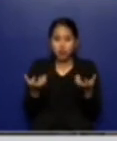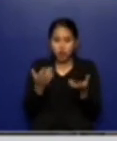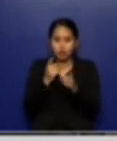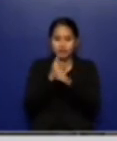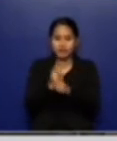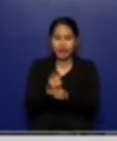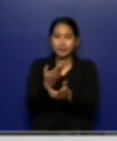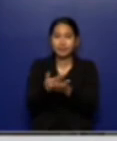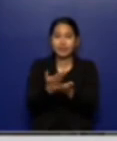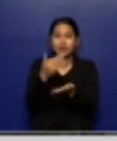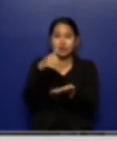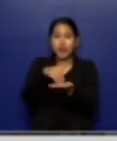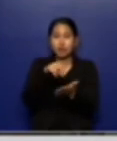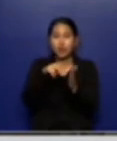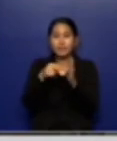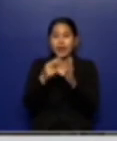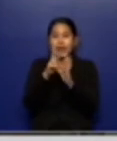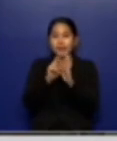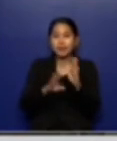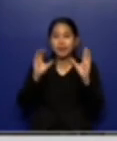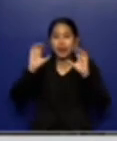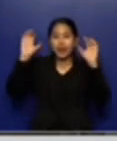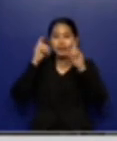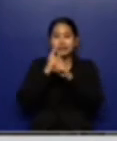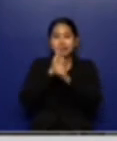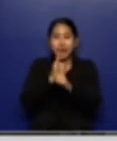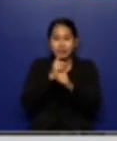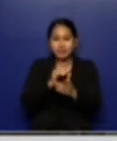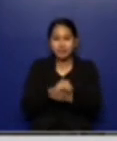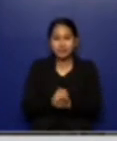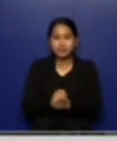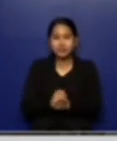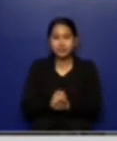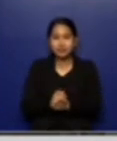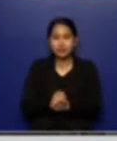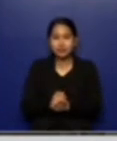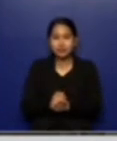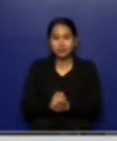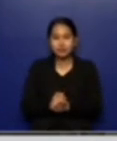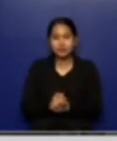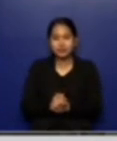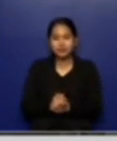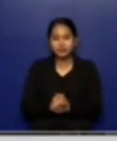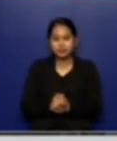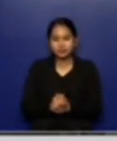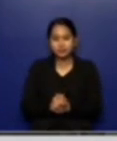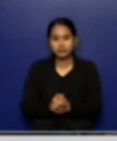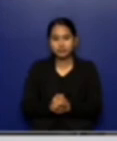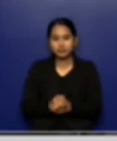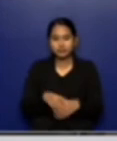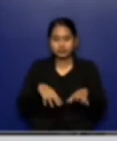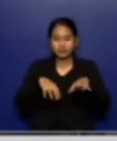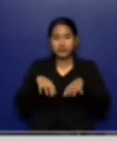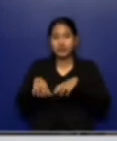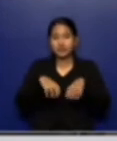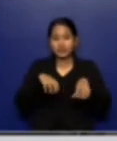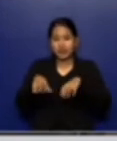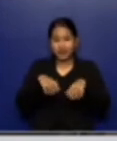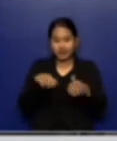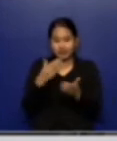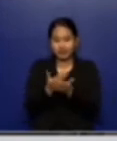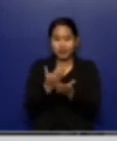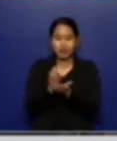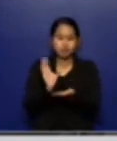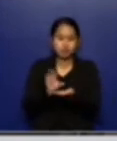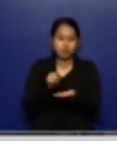ที่ยึดของราชการเป็นหลักตามหลักชาวบ้านต้องซื้อราคาที่มันต่ำสุดนะครับในการบริหารงบส่วนนี้ผมอ